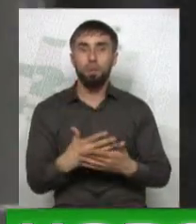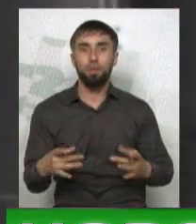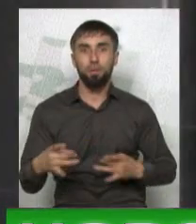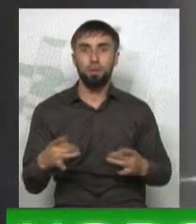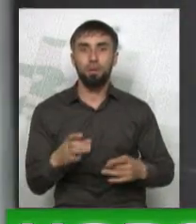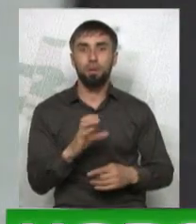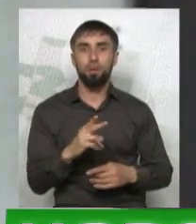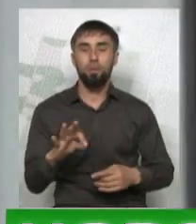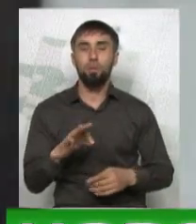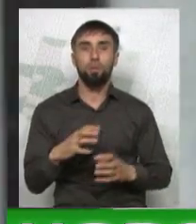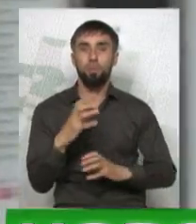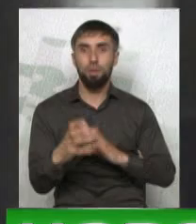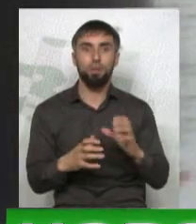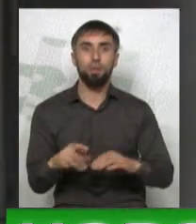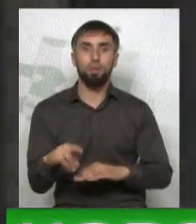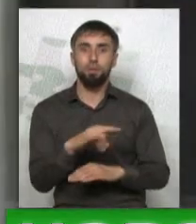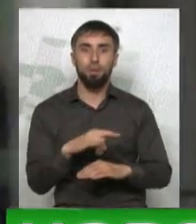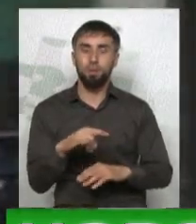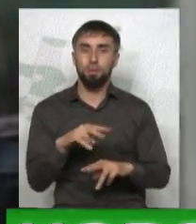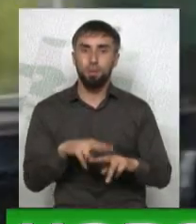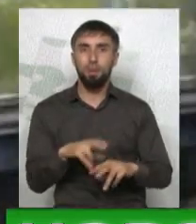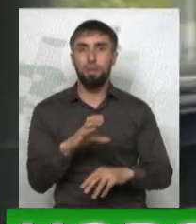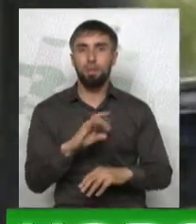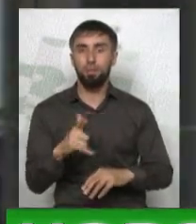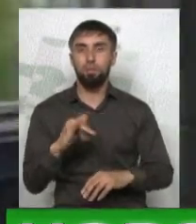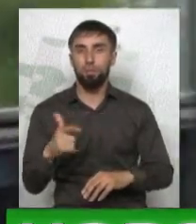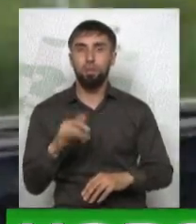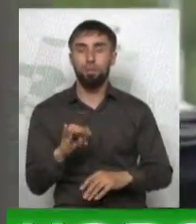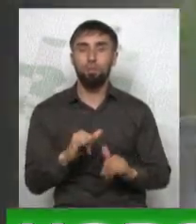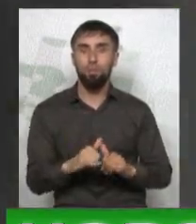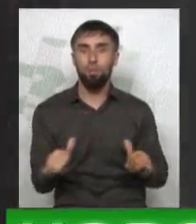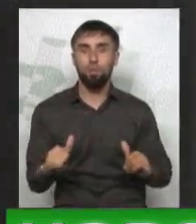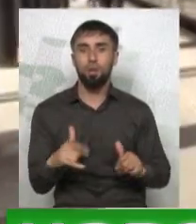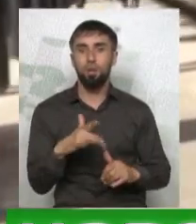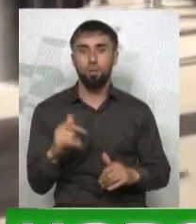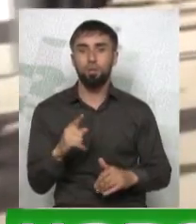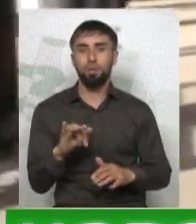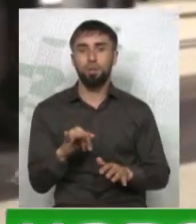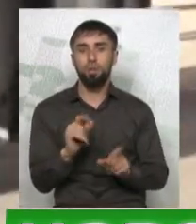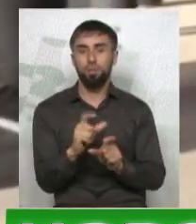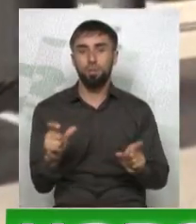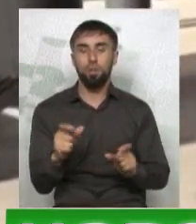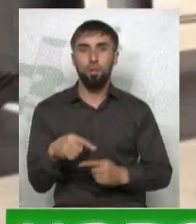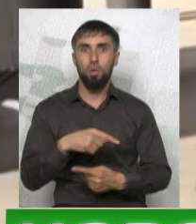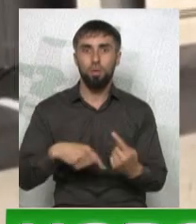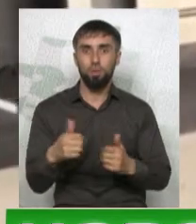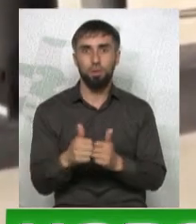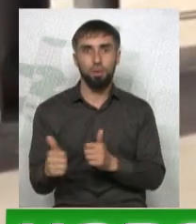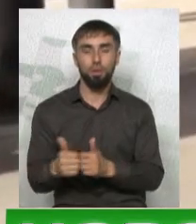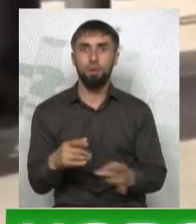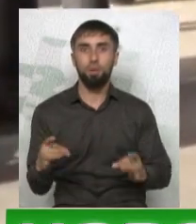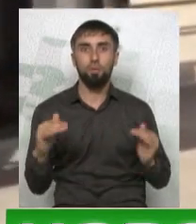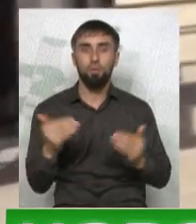регионы из каифок международному транспортному коридору север юг и увеличить грузы и пассажирам на бороться с этими регионами